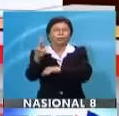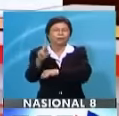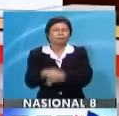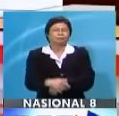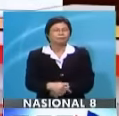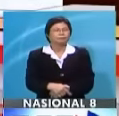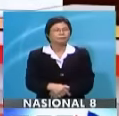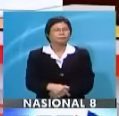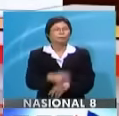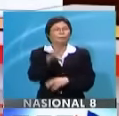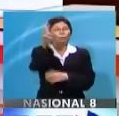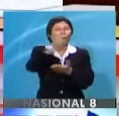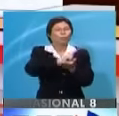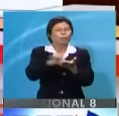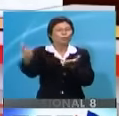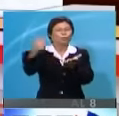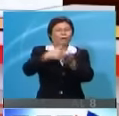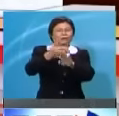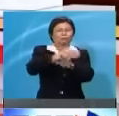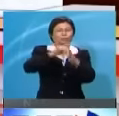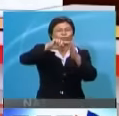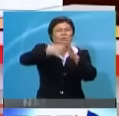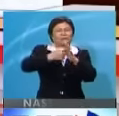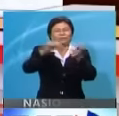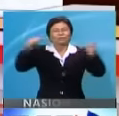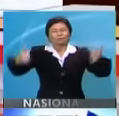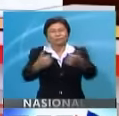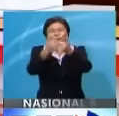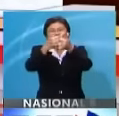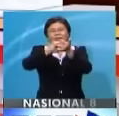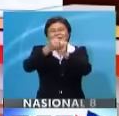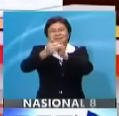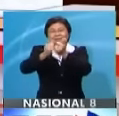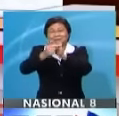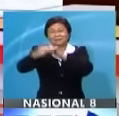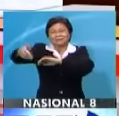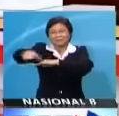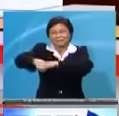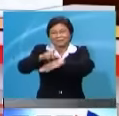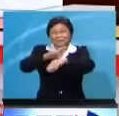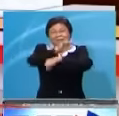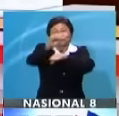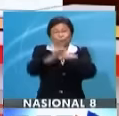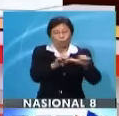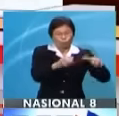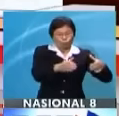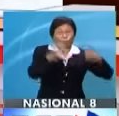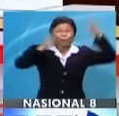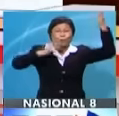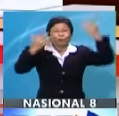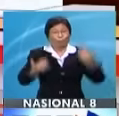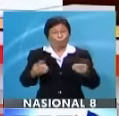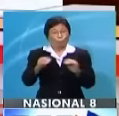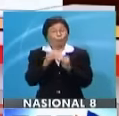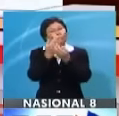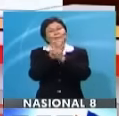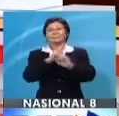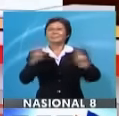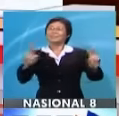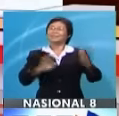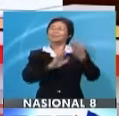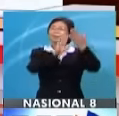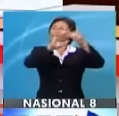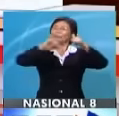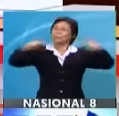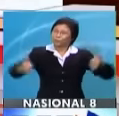Hanya lebih kurang 2 minggu saja lagi sebelum bermulanya Temasya Sukan C di Singapura, kontingen negara kini semakin bersedia untuk mengharungi Temasya